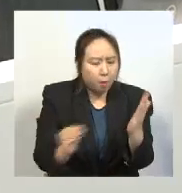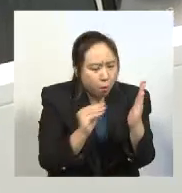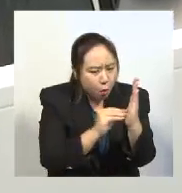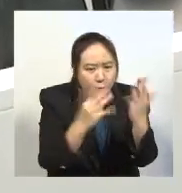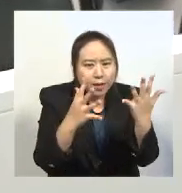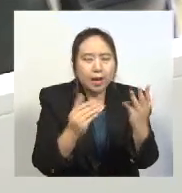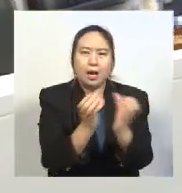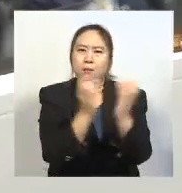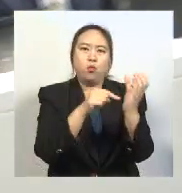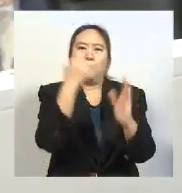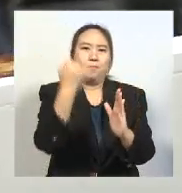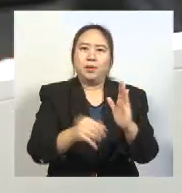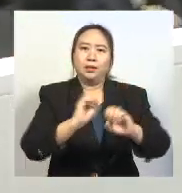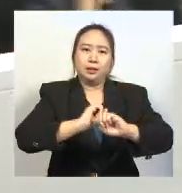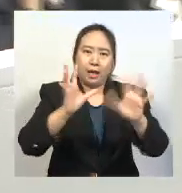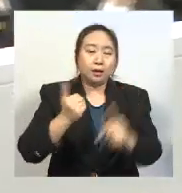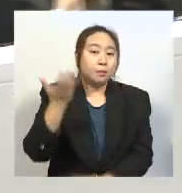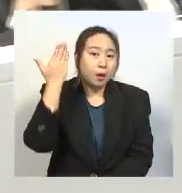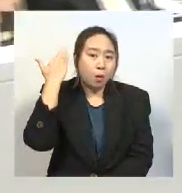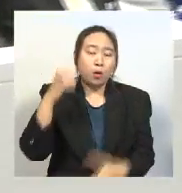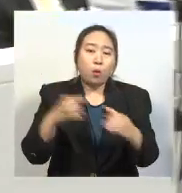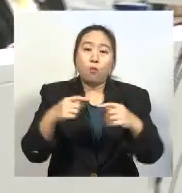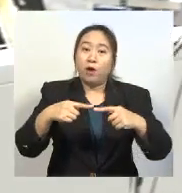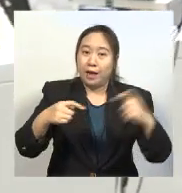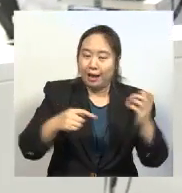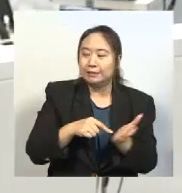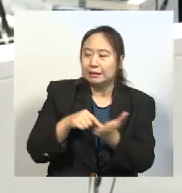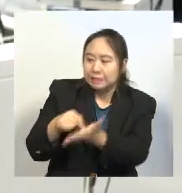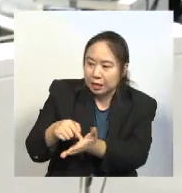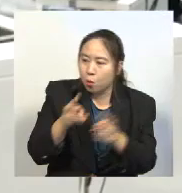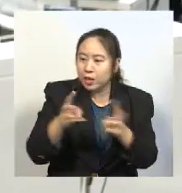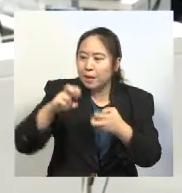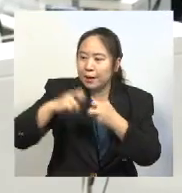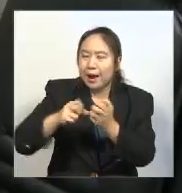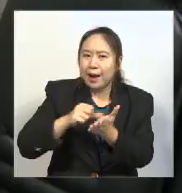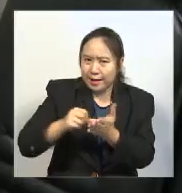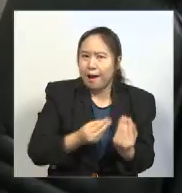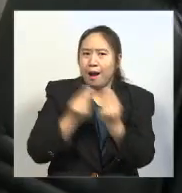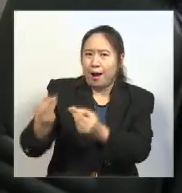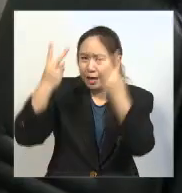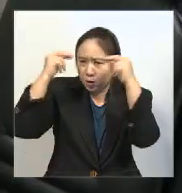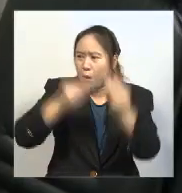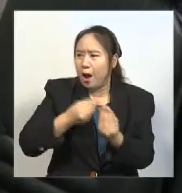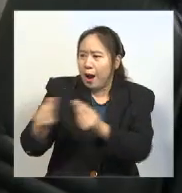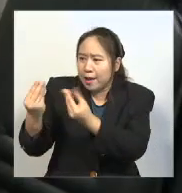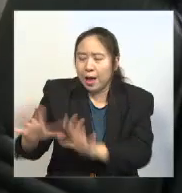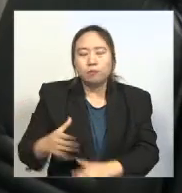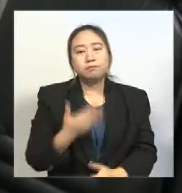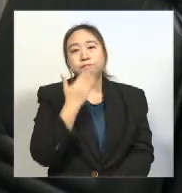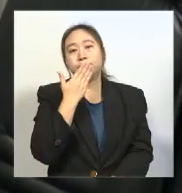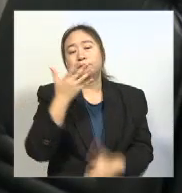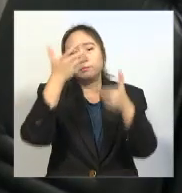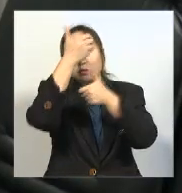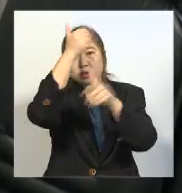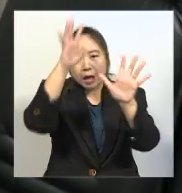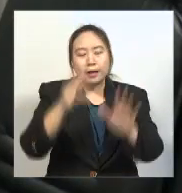จนประกอบกับที่ผ่านมาฝ่ายค้านได้เสนอทางออกและข้อเสนอแนะให้กับนายกรัฐมนตรีแล้วแต่กลับเพิกเฉยจึงเป็นการแสดง